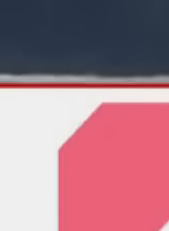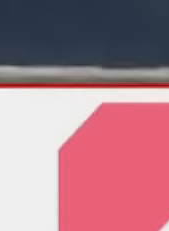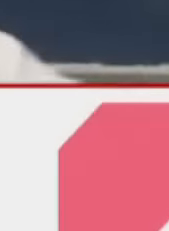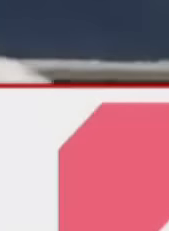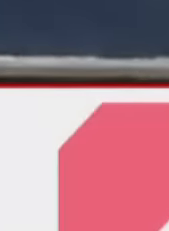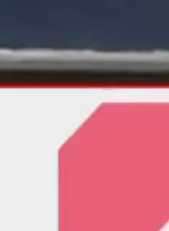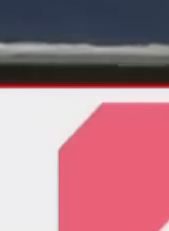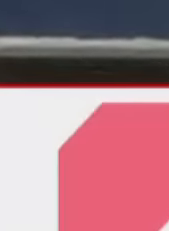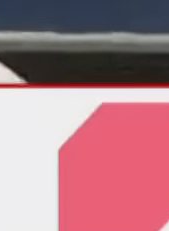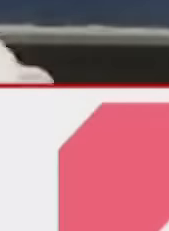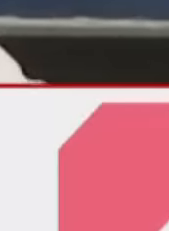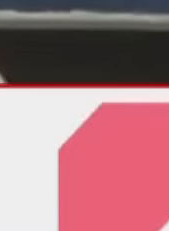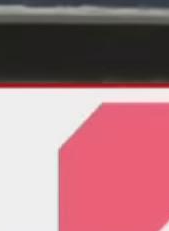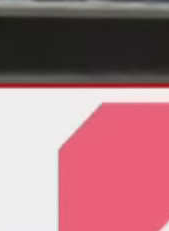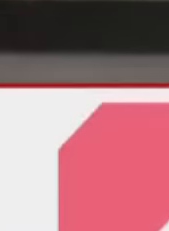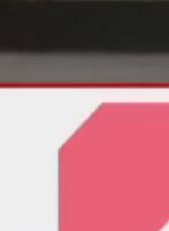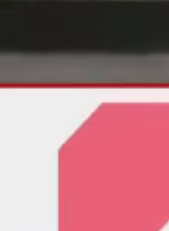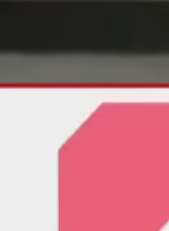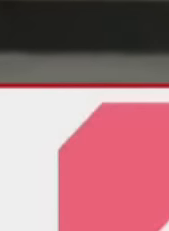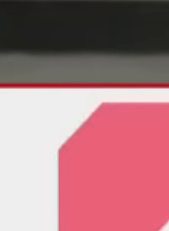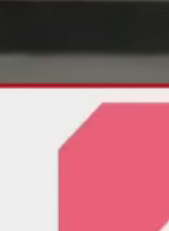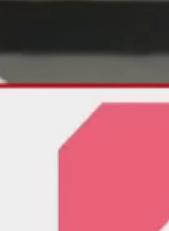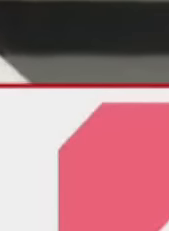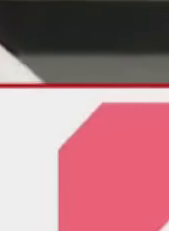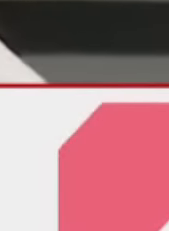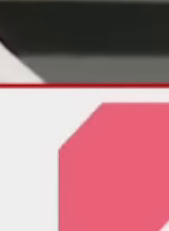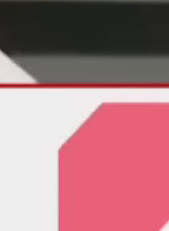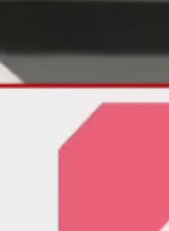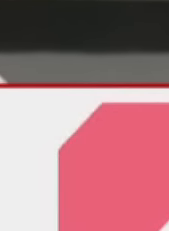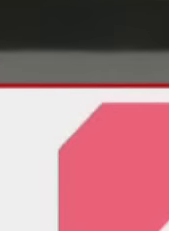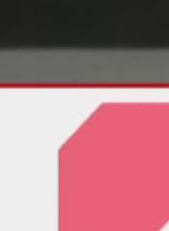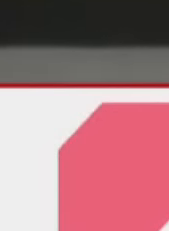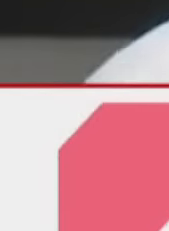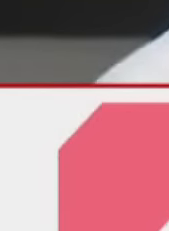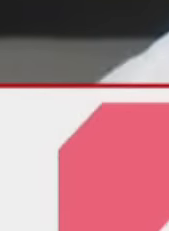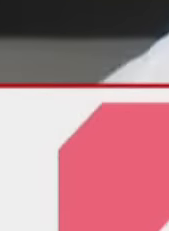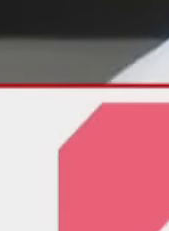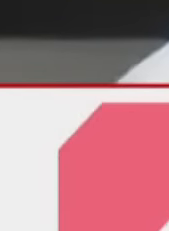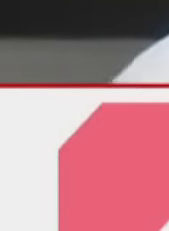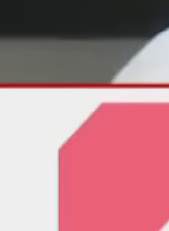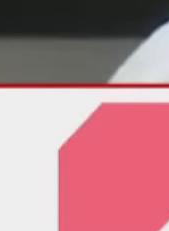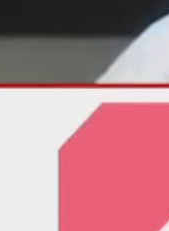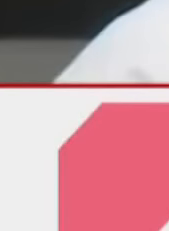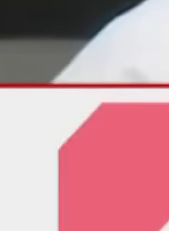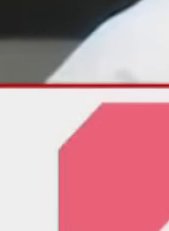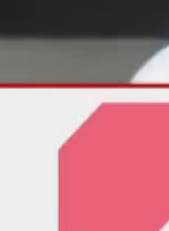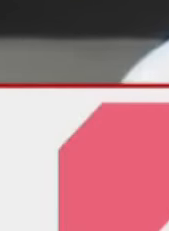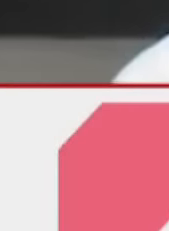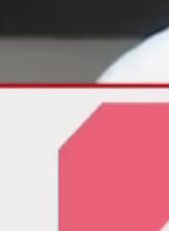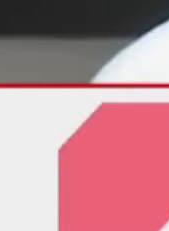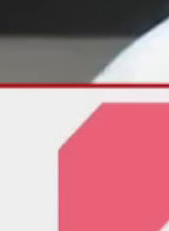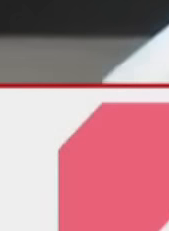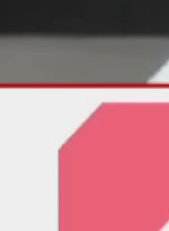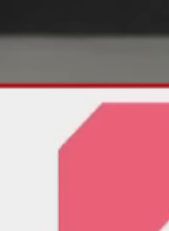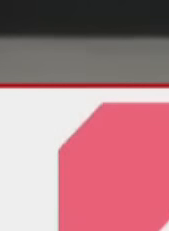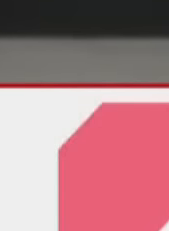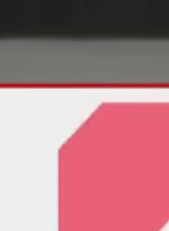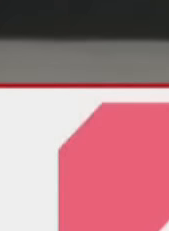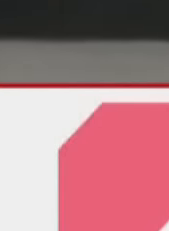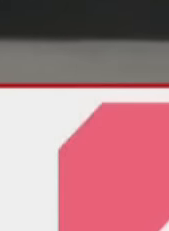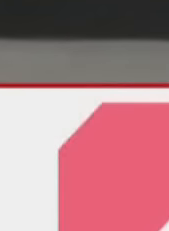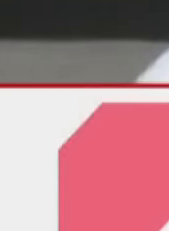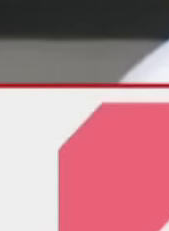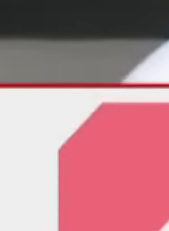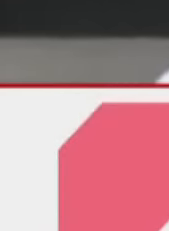여러분 저희는 진짜 일하고 싶습니다. 진짜 여러분을 위해서 일하고 싶습니다. 저희는 일하는 척하지 않겠습니다. 저희는 소고기 먹고 삼겹살 먹은